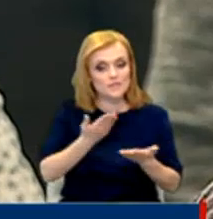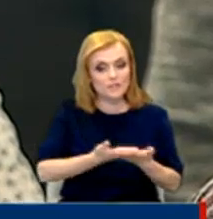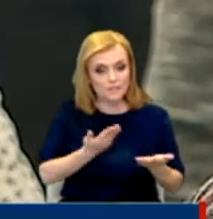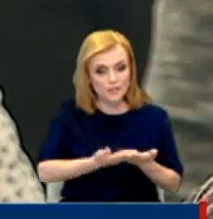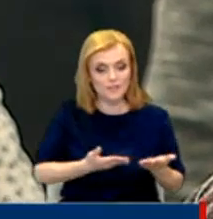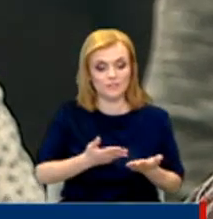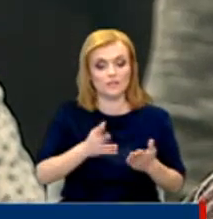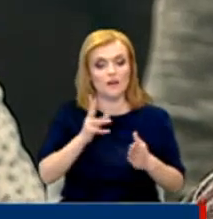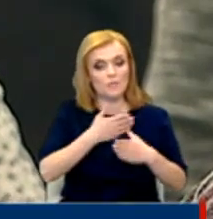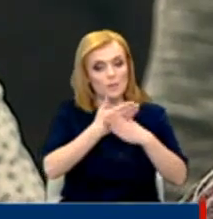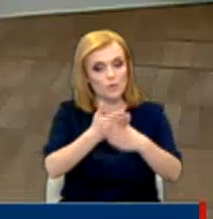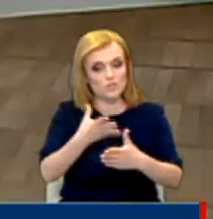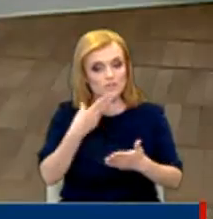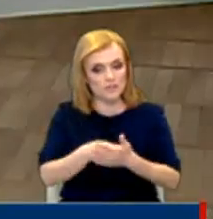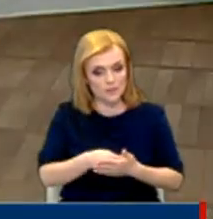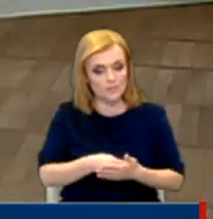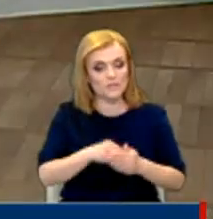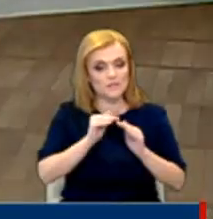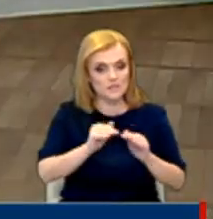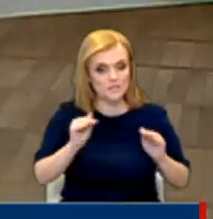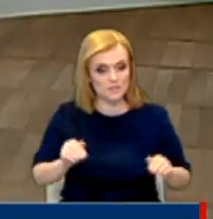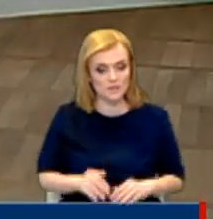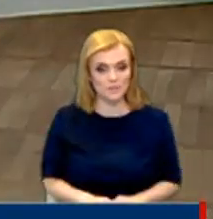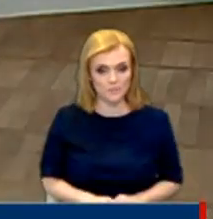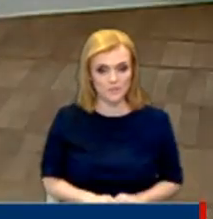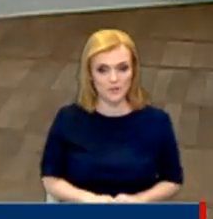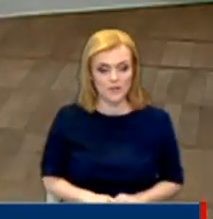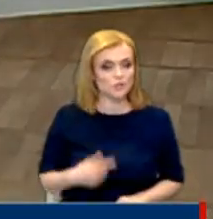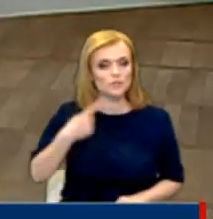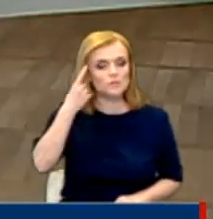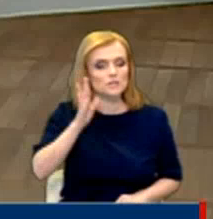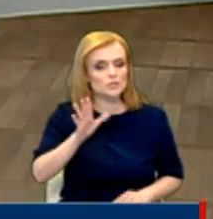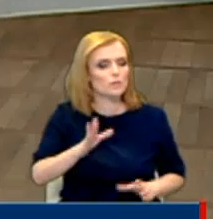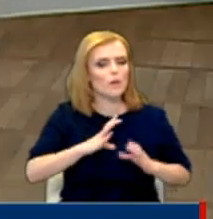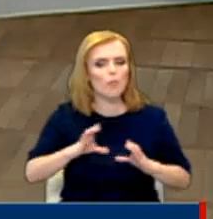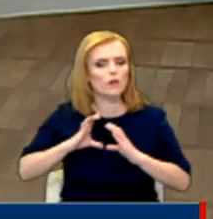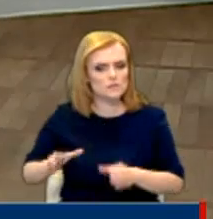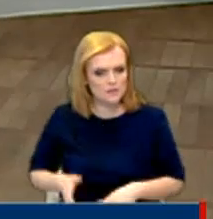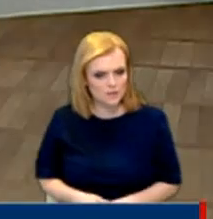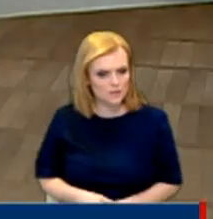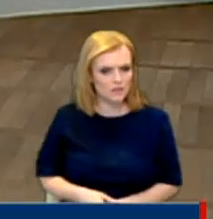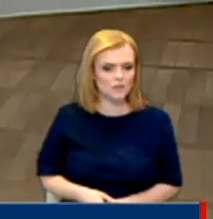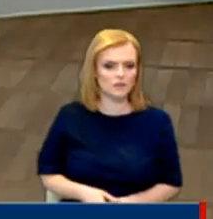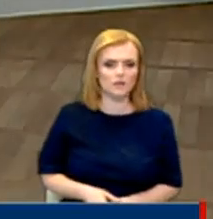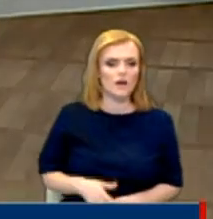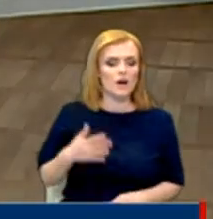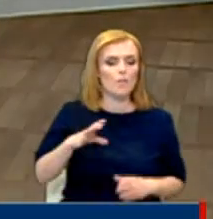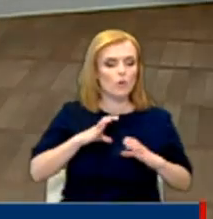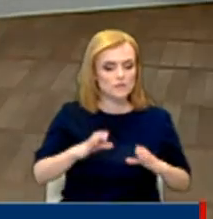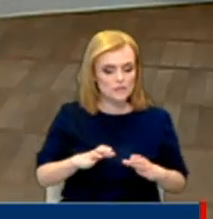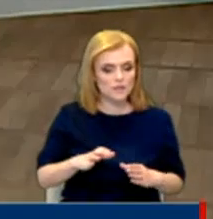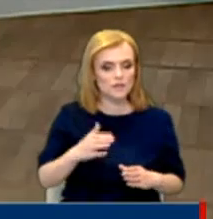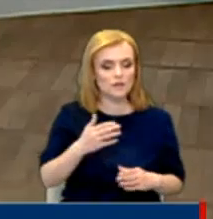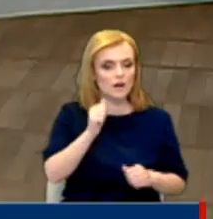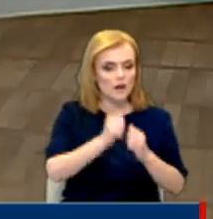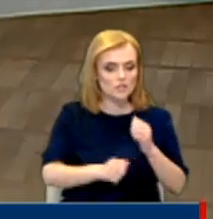numai pe profit, numai pe jecmăneală, numai pe îmbogățire, pentru că vor muri cu bogățiile lor acumulate cu tot,